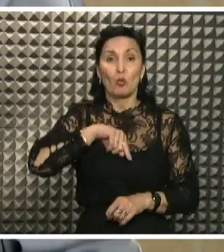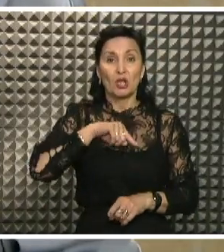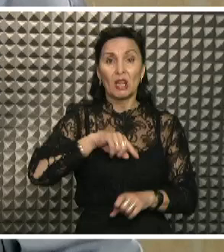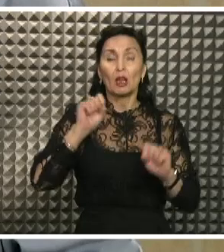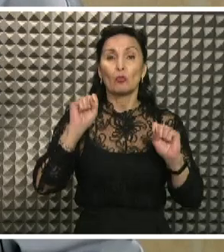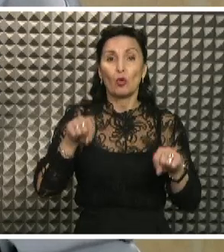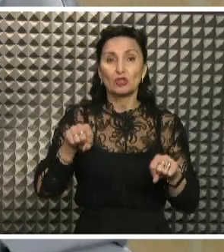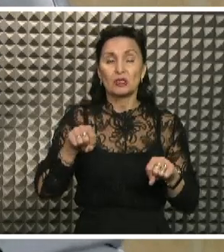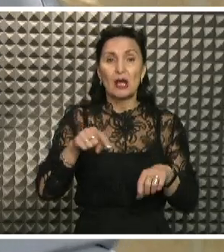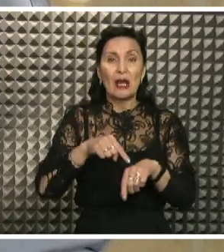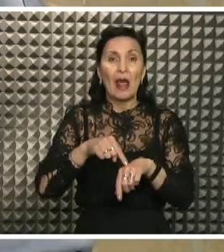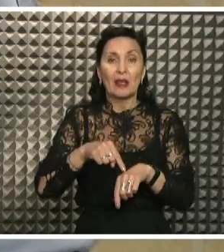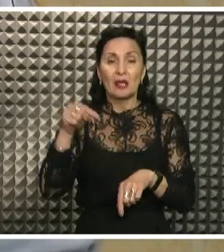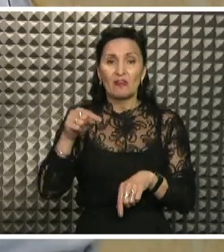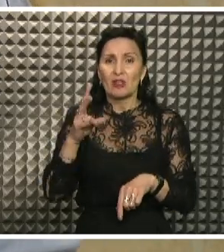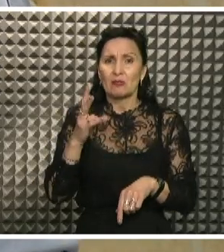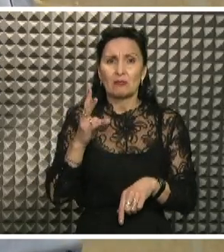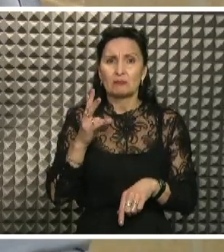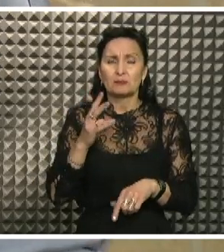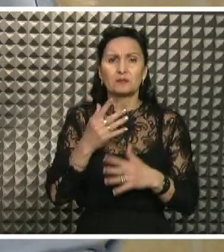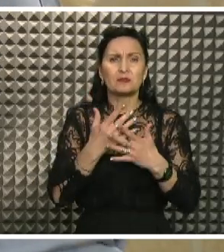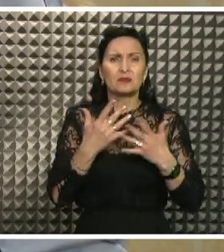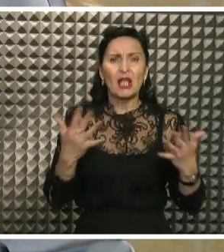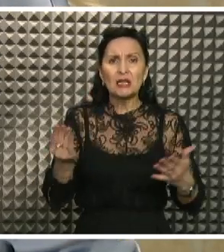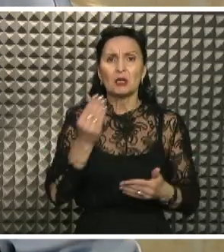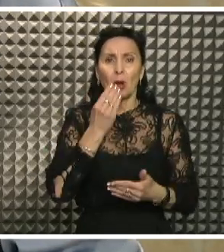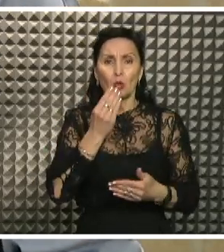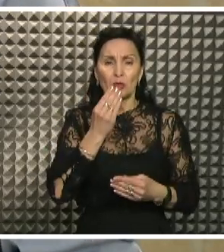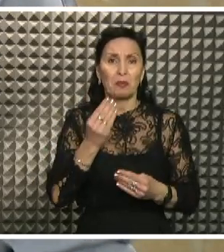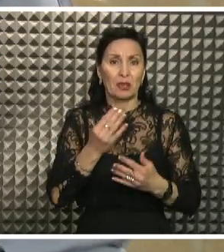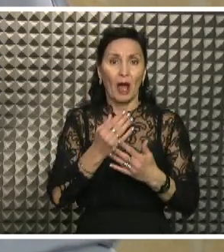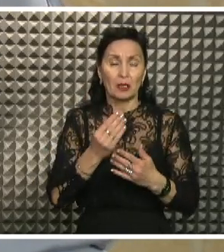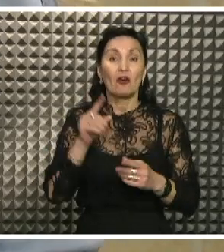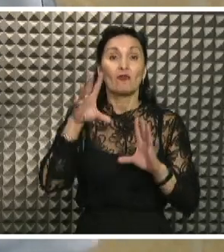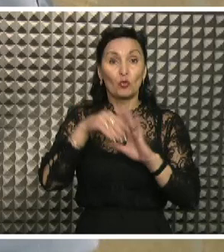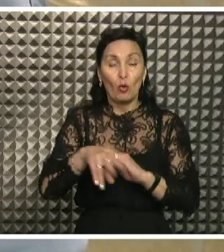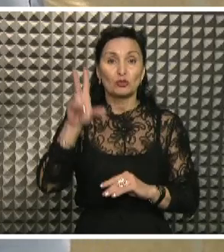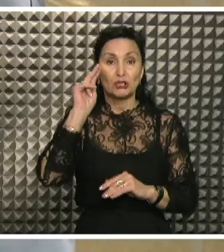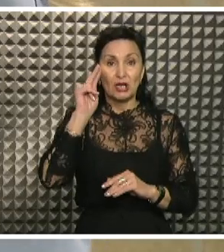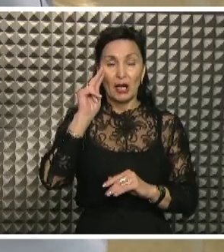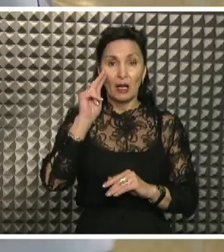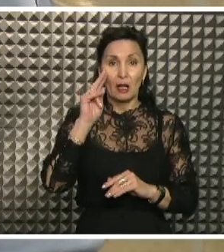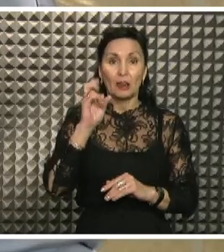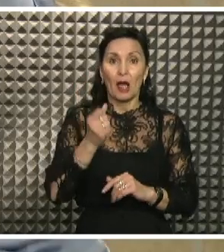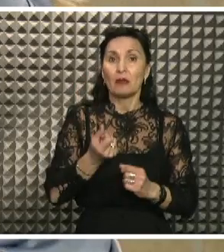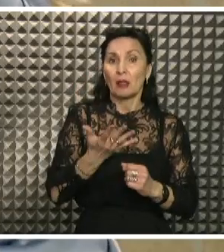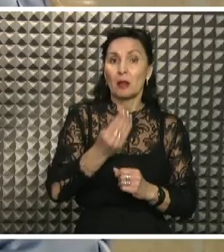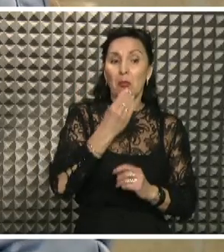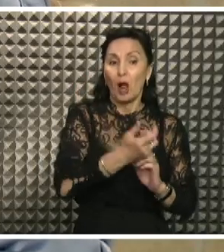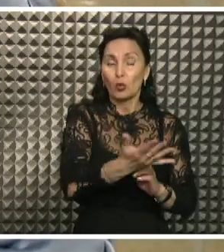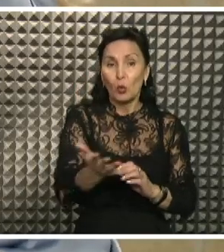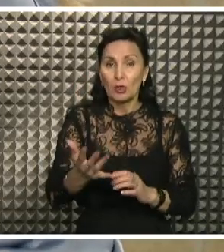может реагировать неоднозначно на разные продукты питания, в том числе на некоторые продукты, для каждого